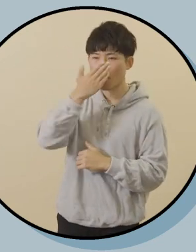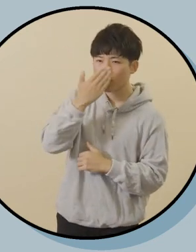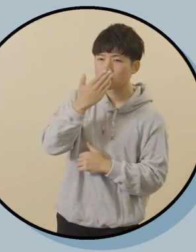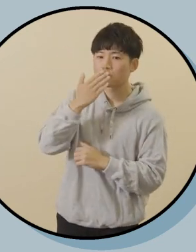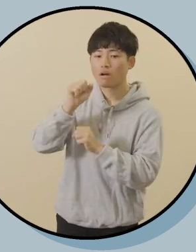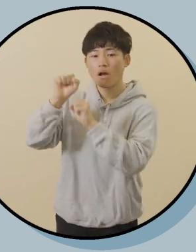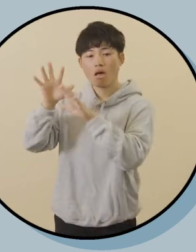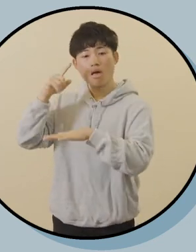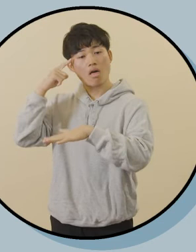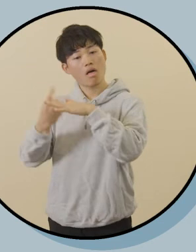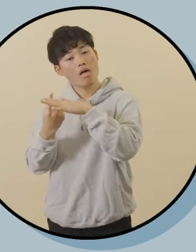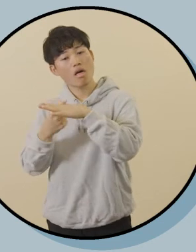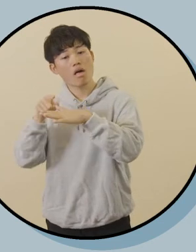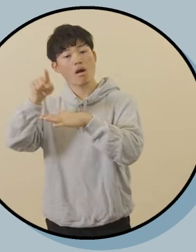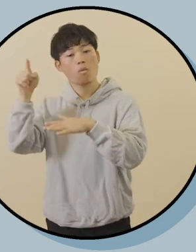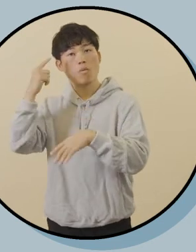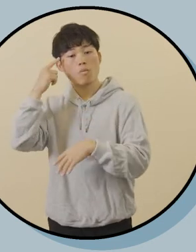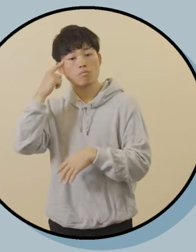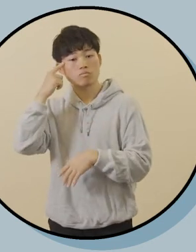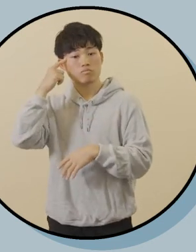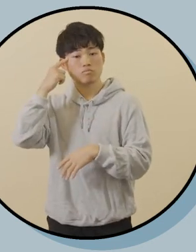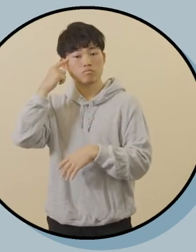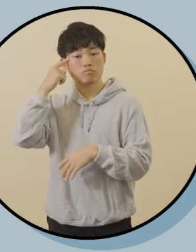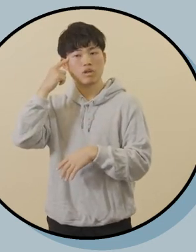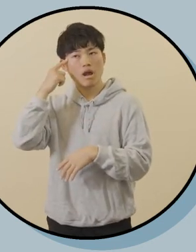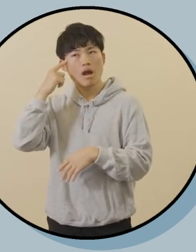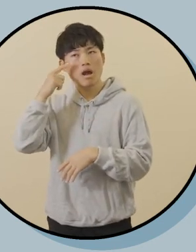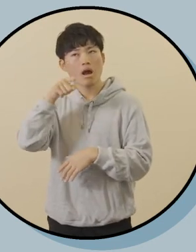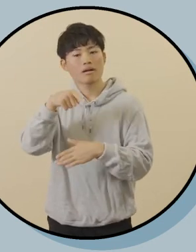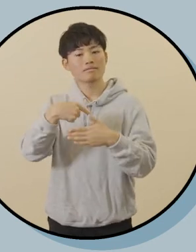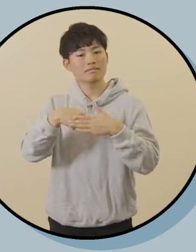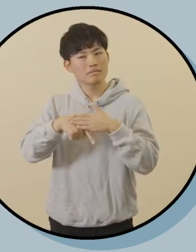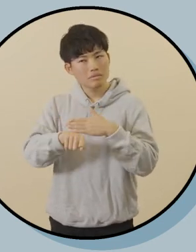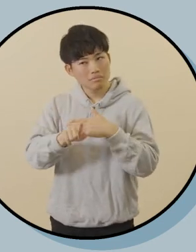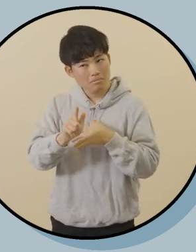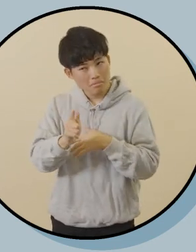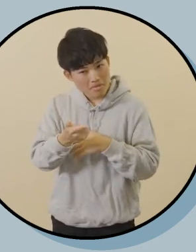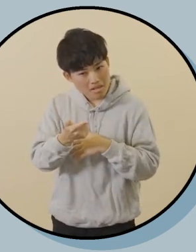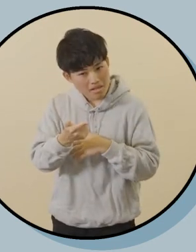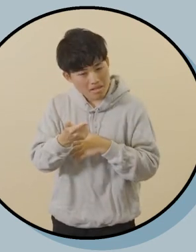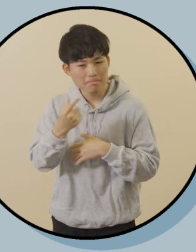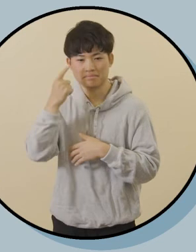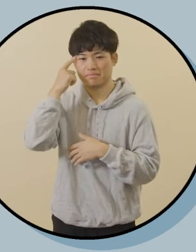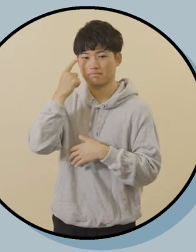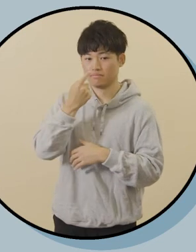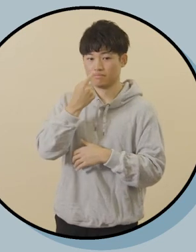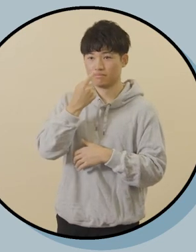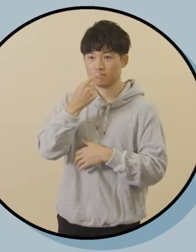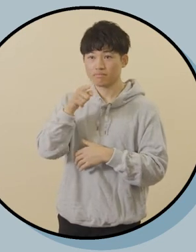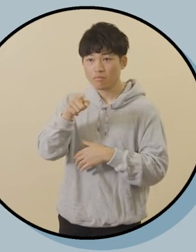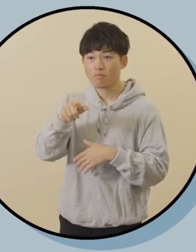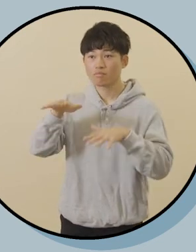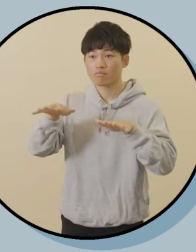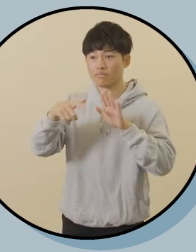るんだけど、なんかその見えないもの、見えなかったものを感じるっていうのは、なんかちょっとこういうことなのかなっ